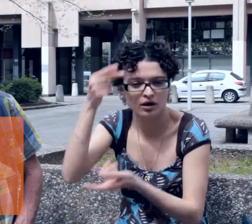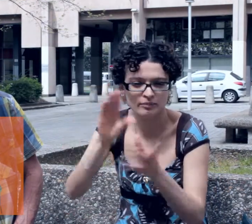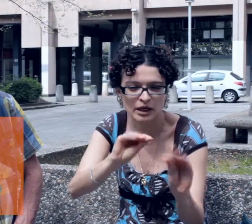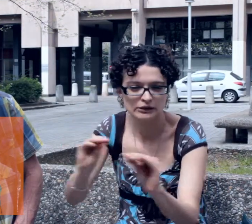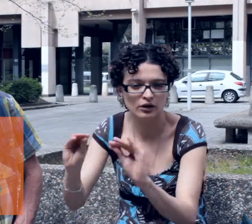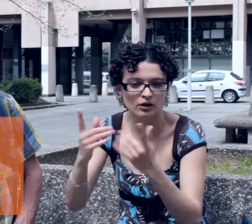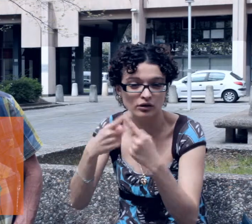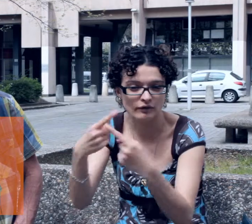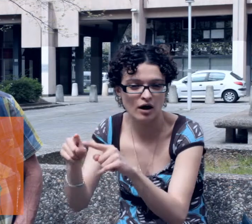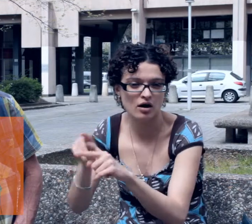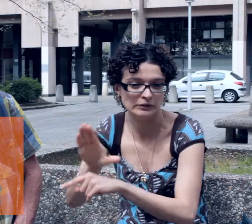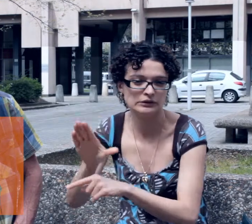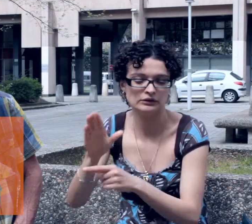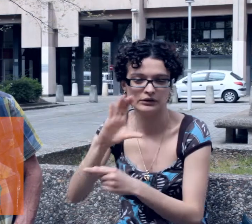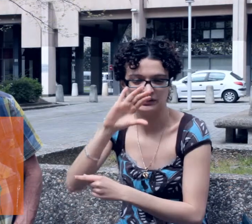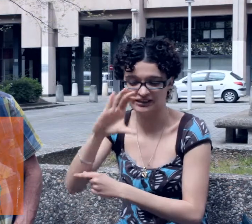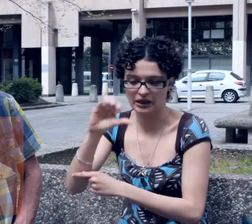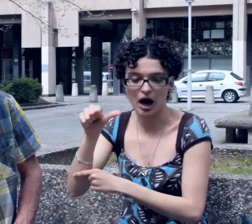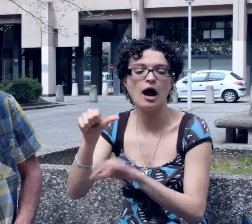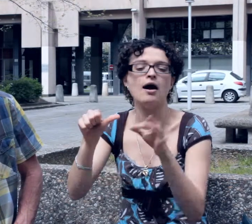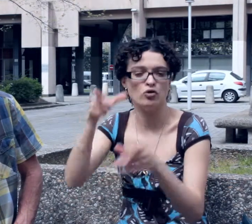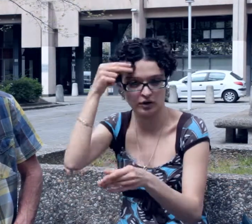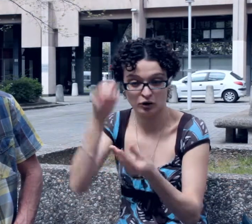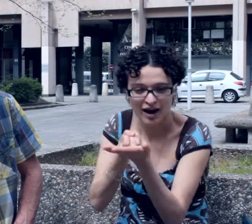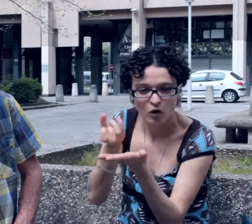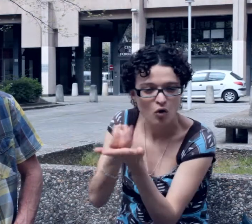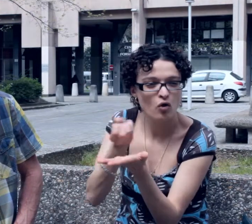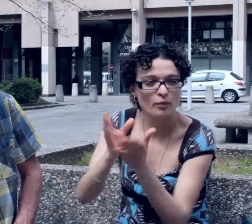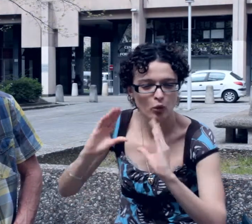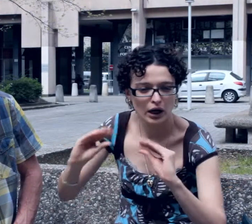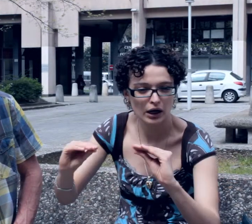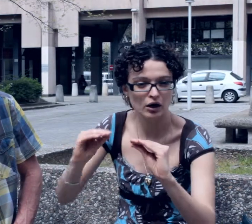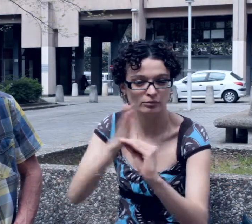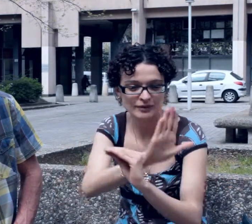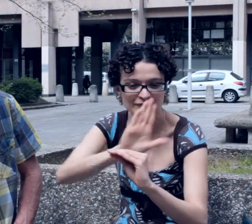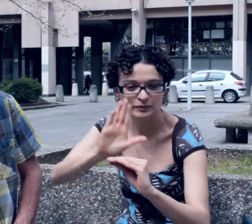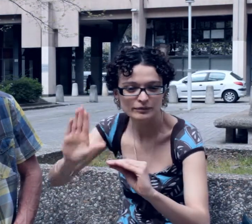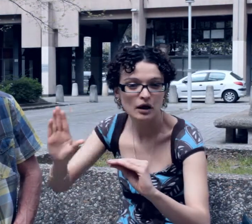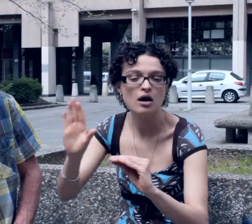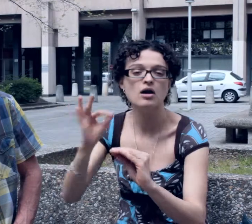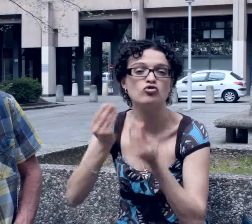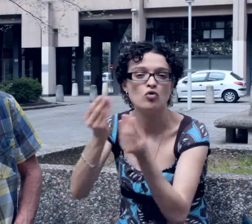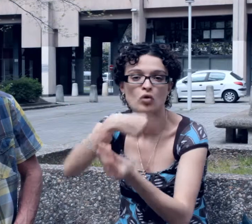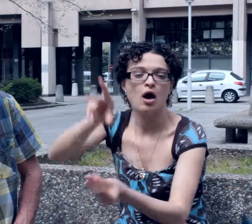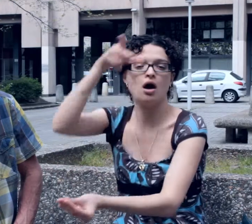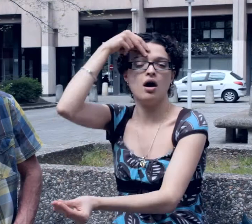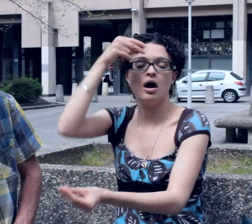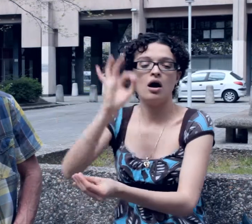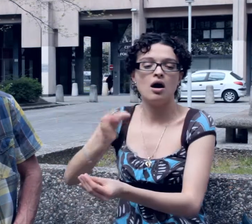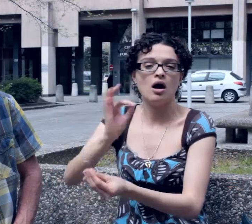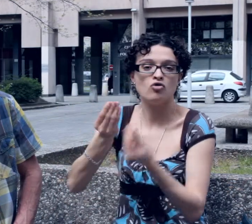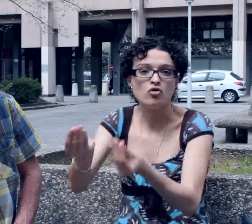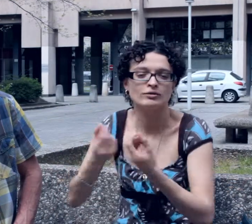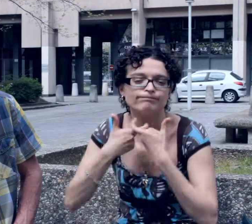aveugle ou sourd. Et grâce à la CIA, nous pouvons apporter notre expertise d'usage et faire entendre nos besoins en matière d